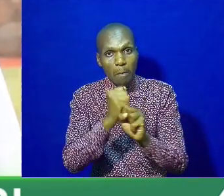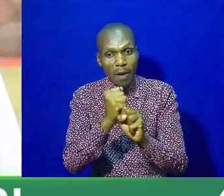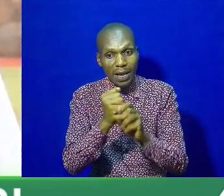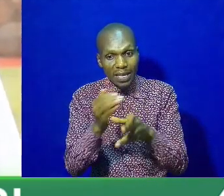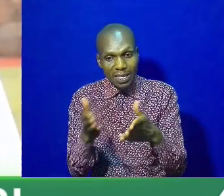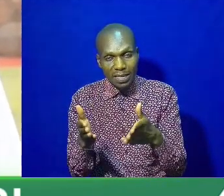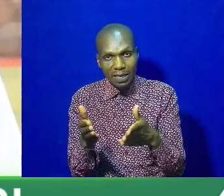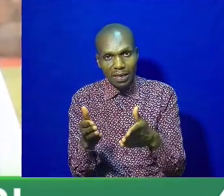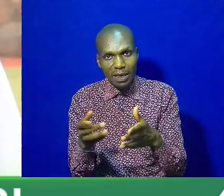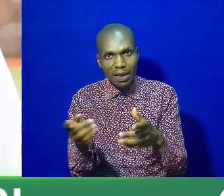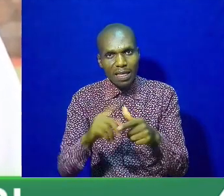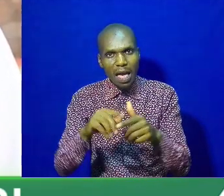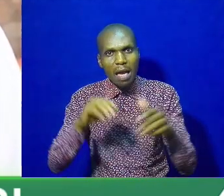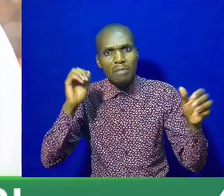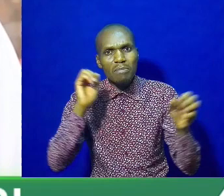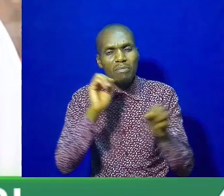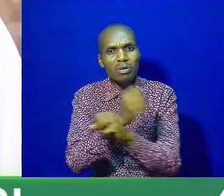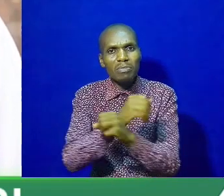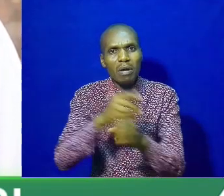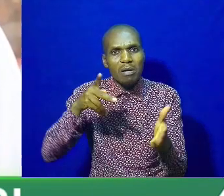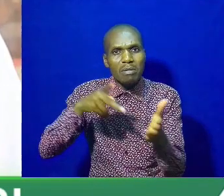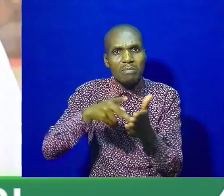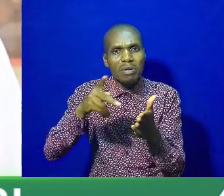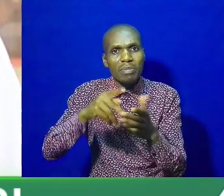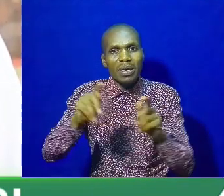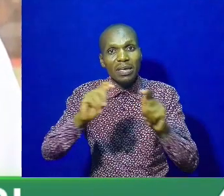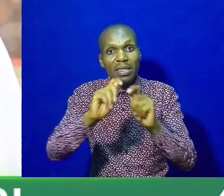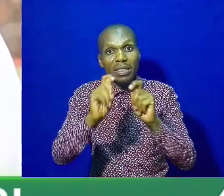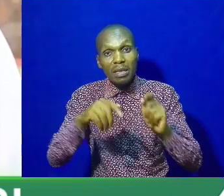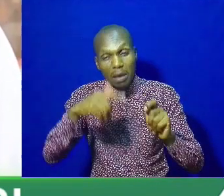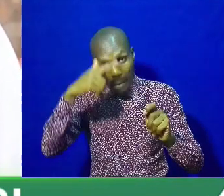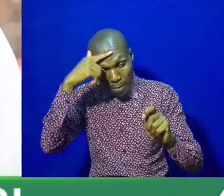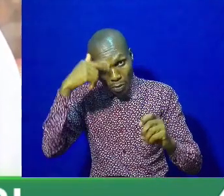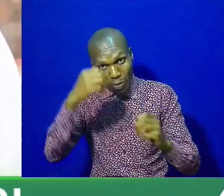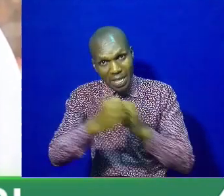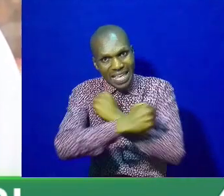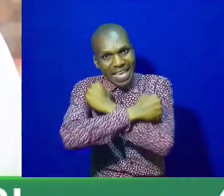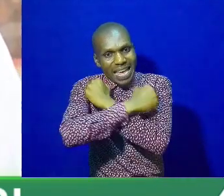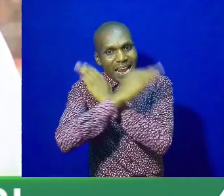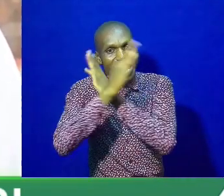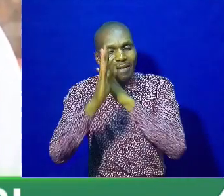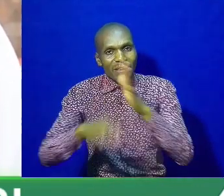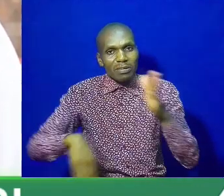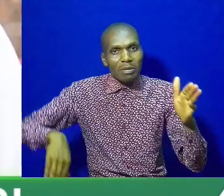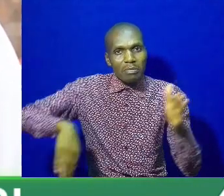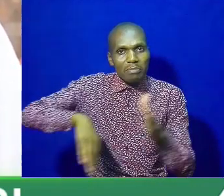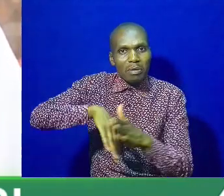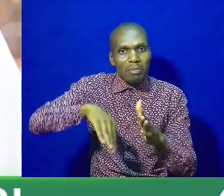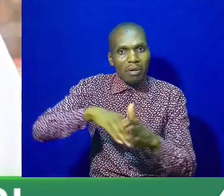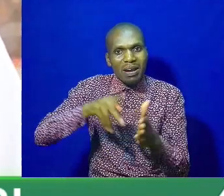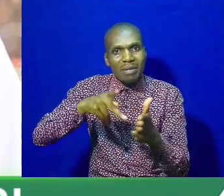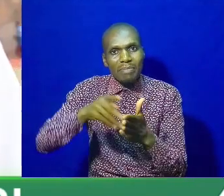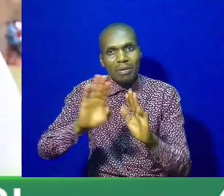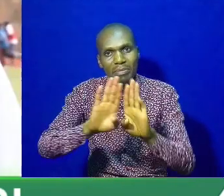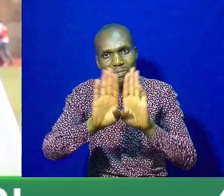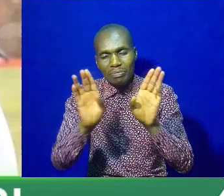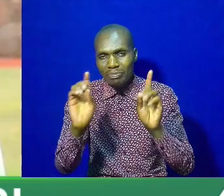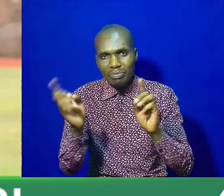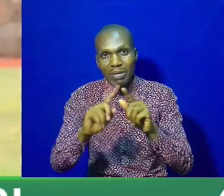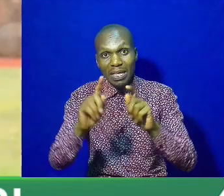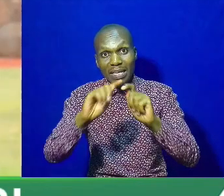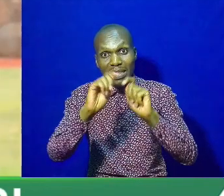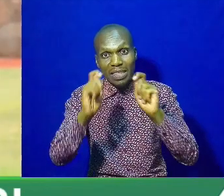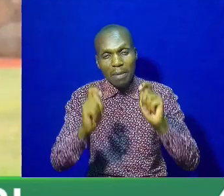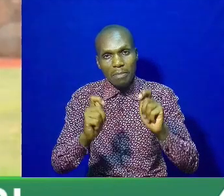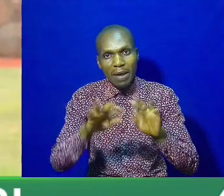wendo turi ko nyara kwa revenue turi ko cyase team singe njo mashabiki tari go turaza ya kanene no nti bose ya geita baso geti bono team ne cyabe